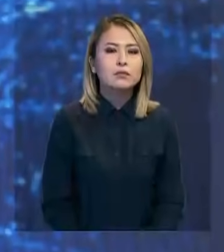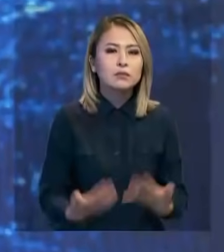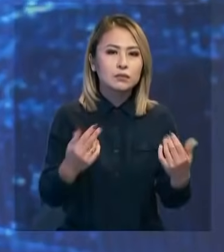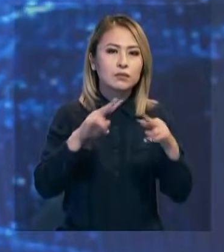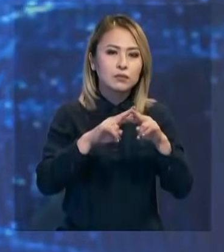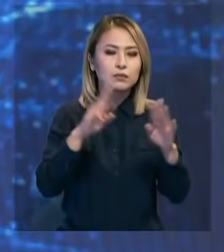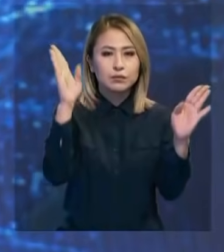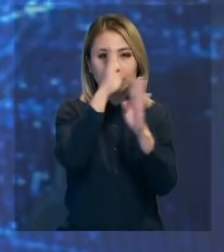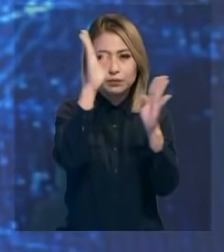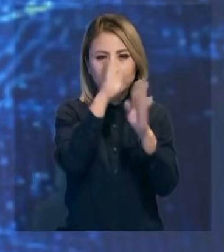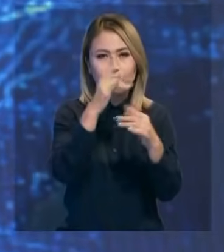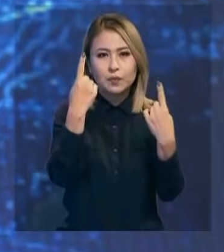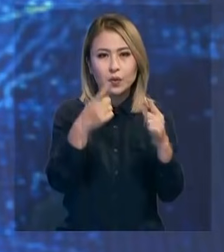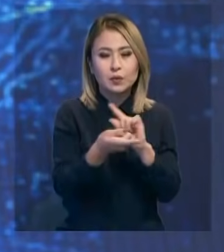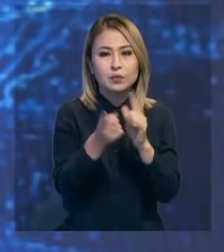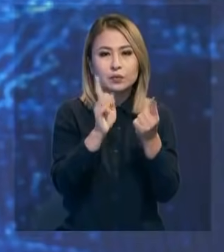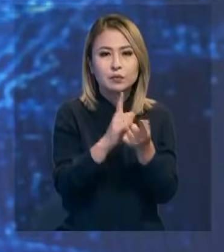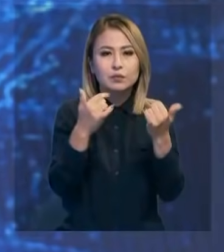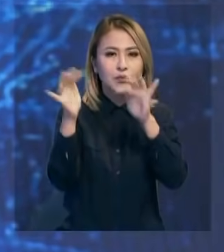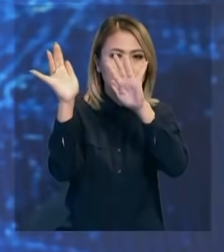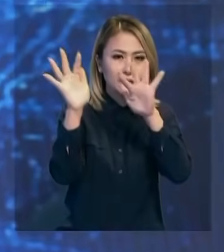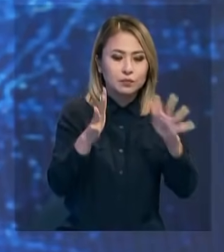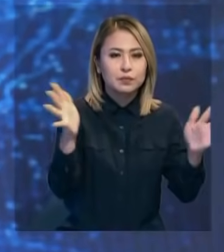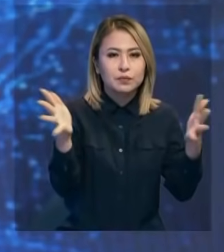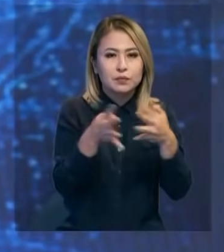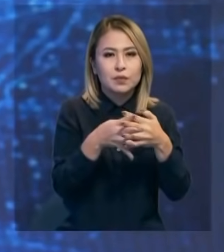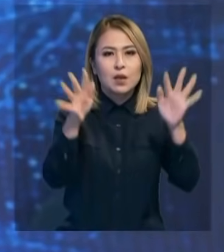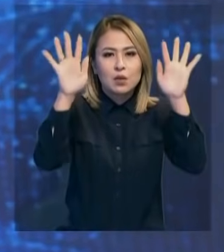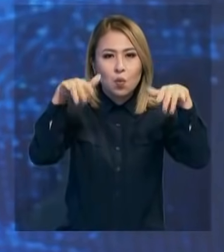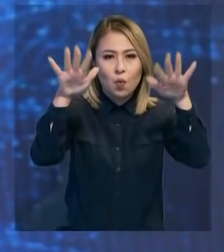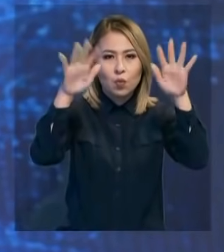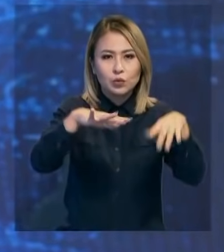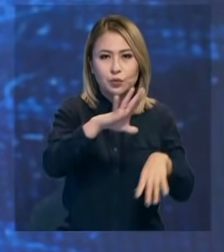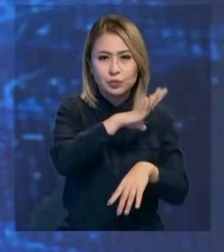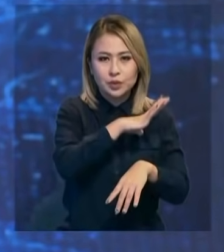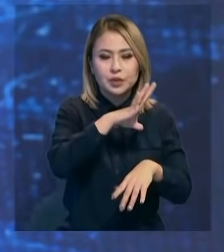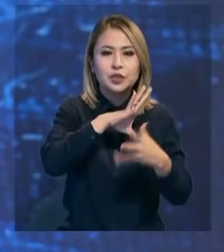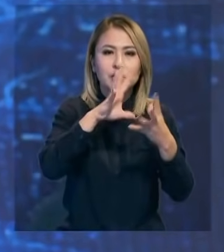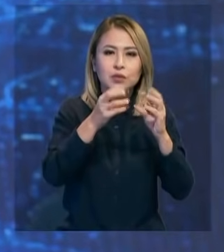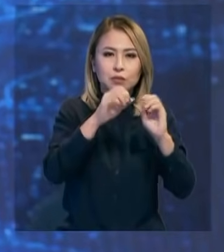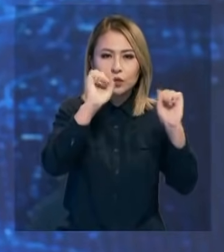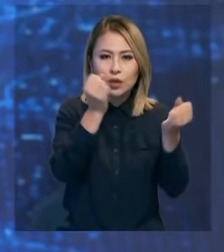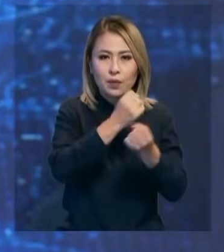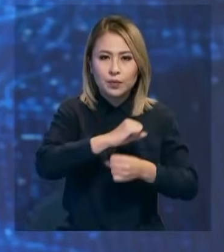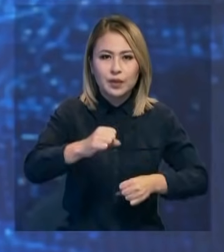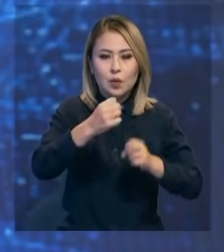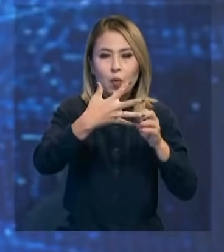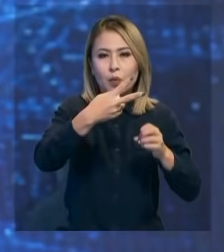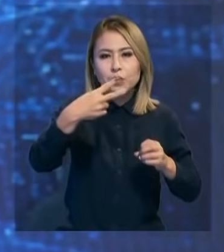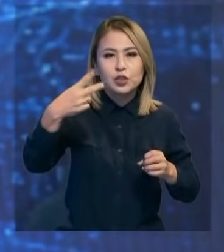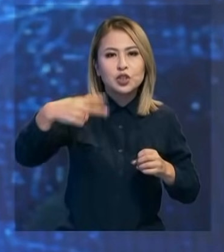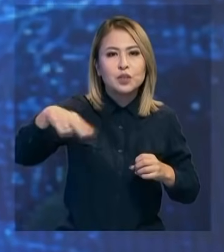Бүгін Елордада күн құбылмалы, синоптиктердің болжамынша қар аралас жауын шашын болуы ықтимал, желдің жылдамдығы